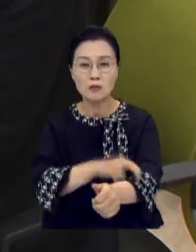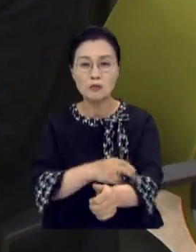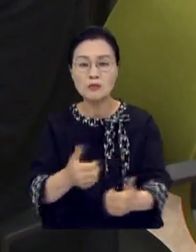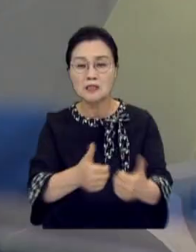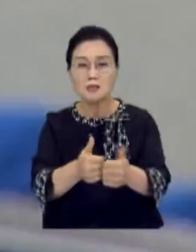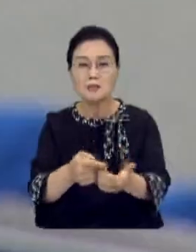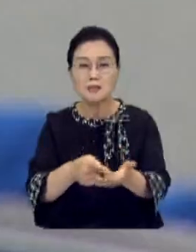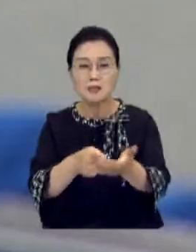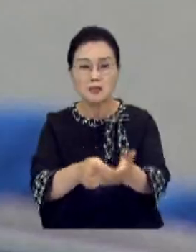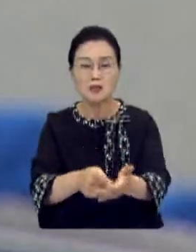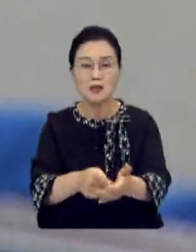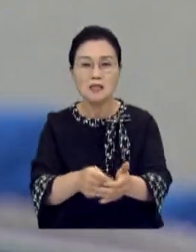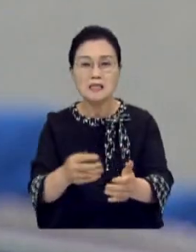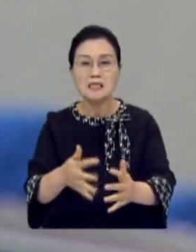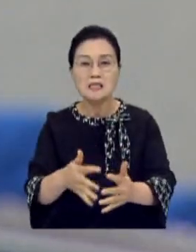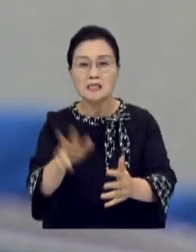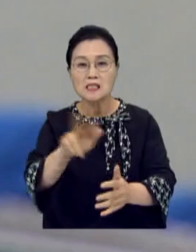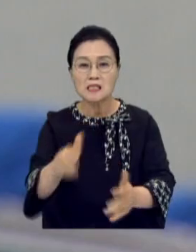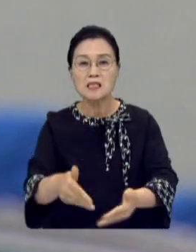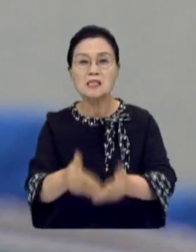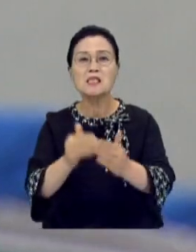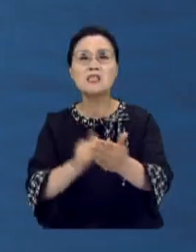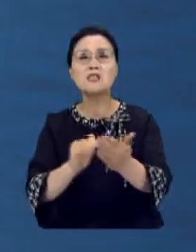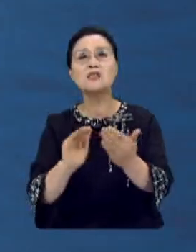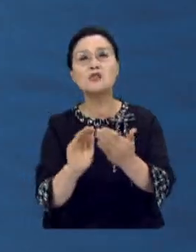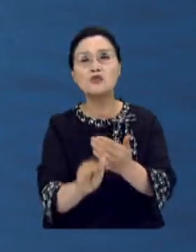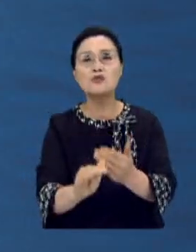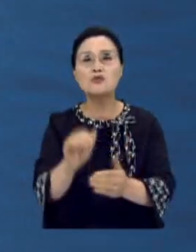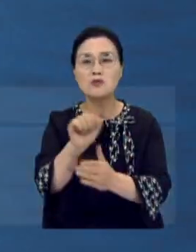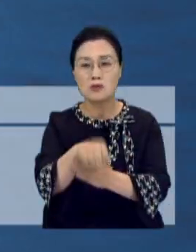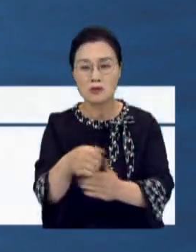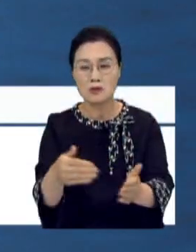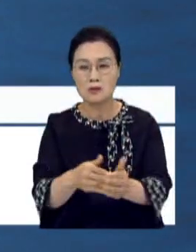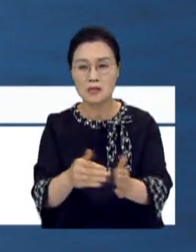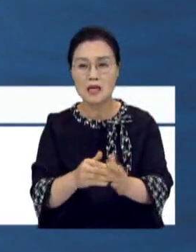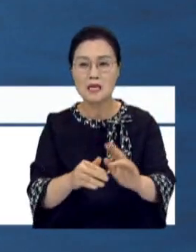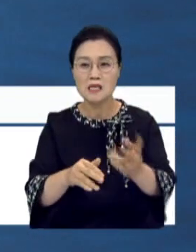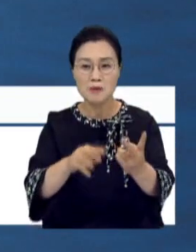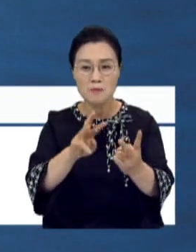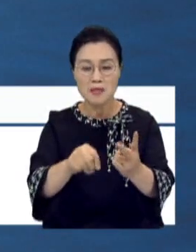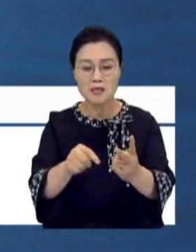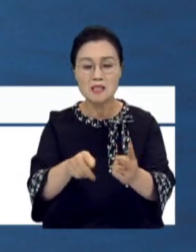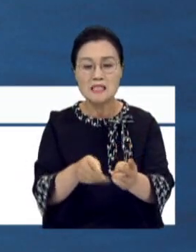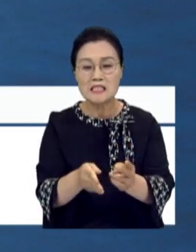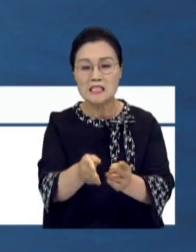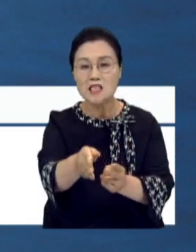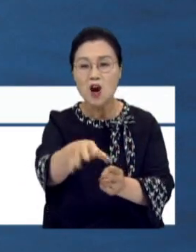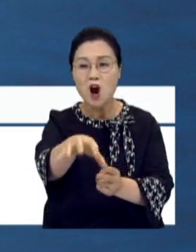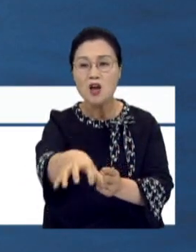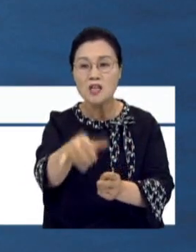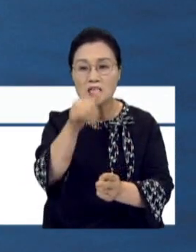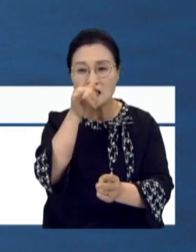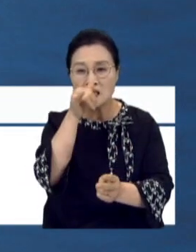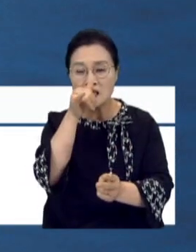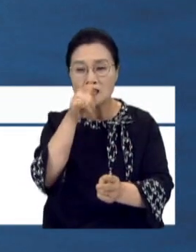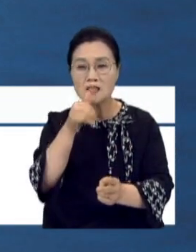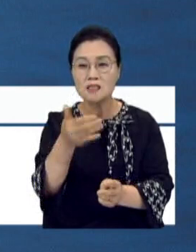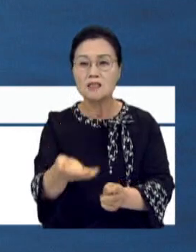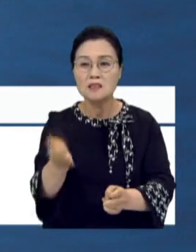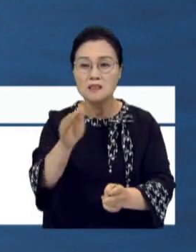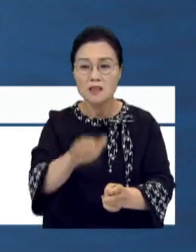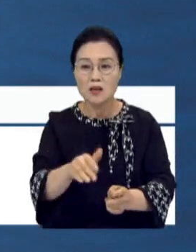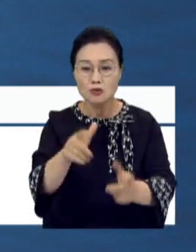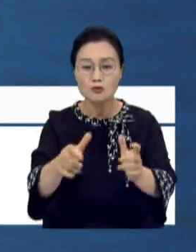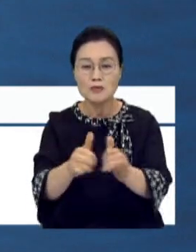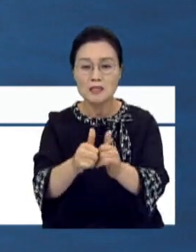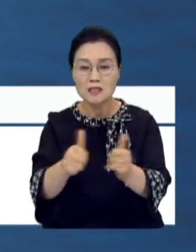시민신청은 고압시설을 지어놓은 이후였습니다 200m 직선거리 안에 있다는 것이죠 그것까지 시설이란 것이 그리고